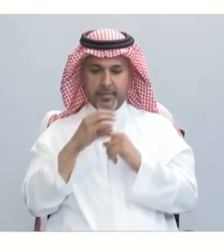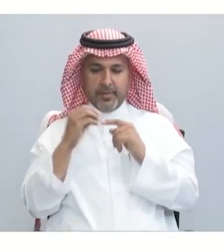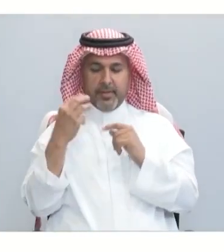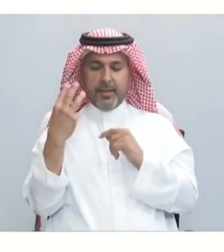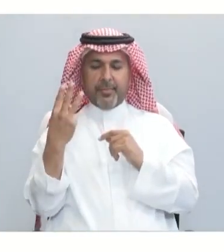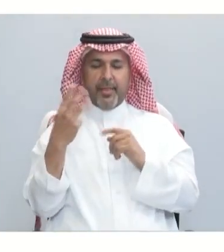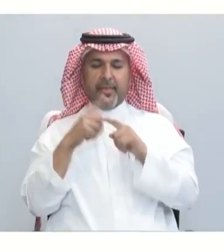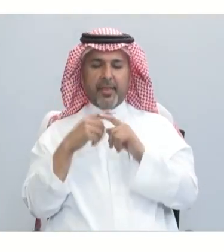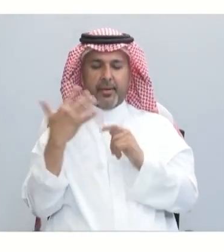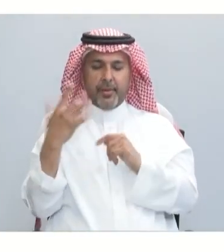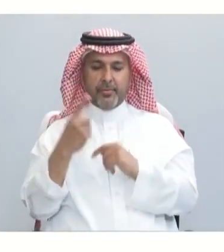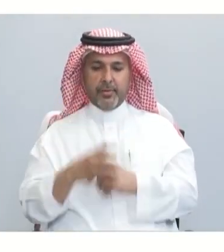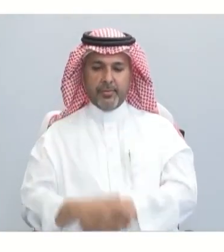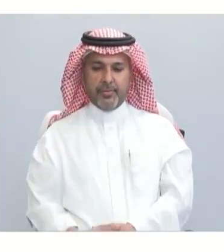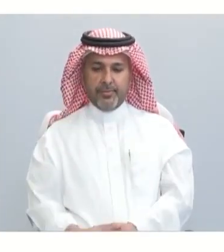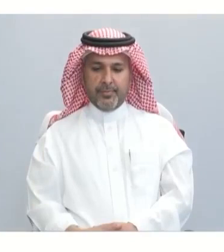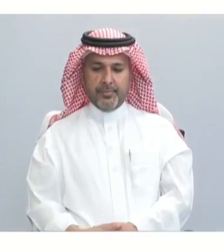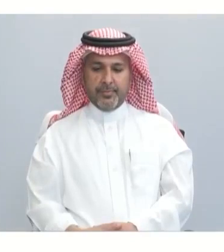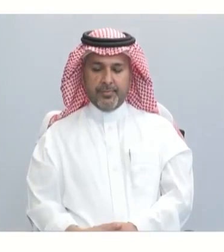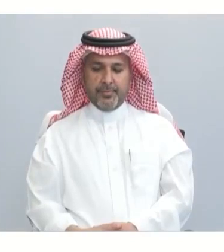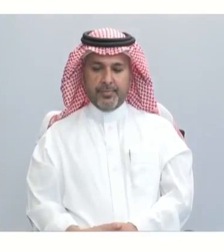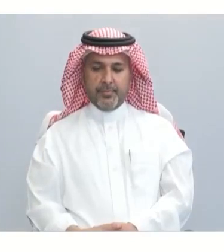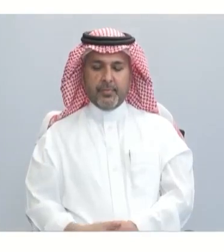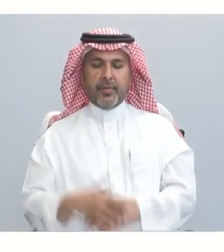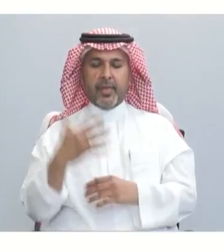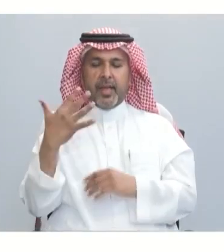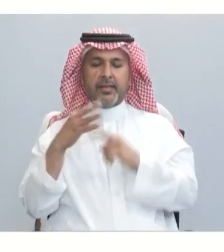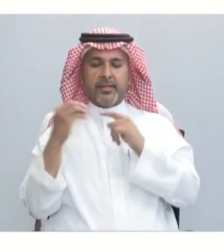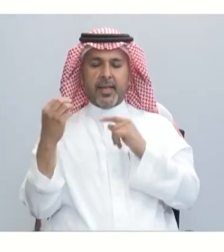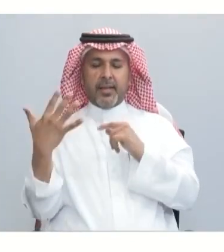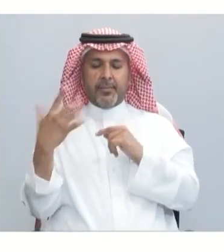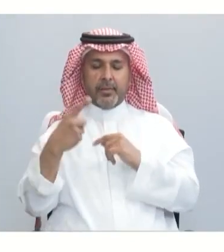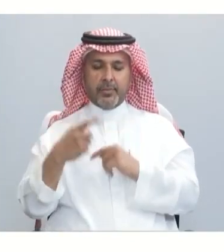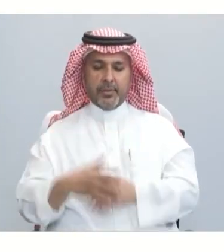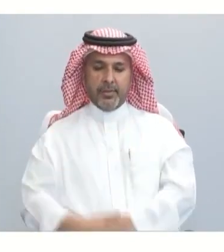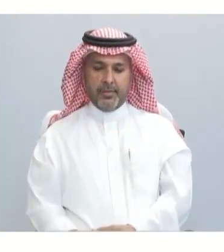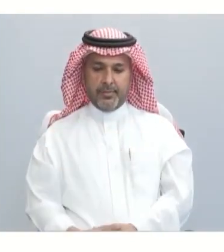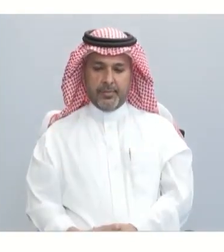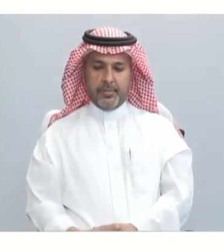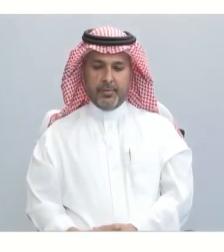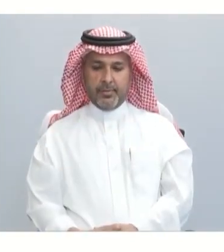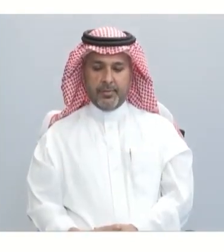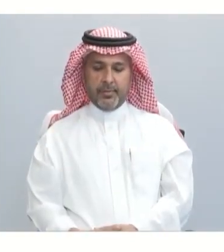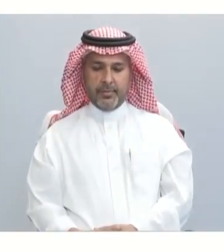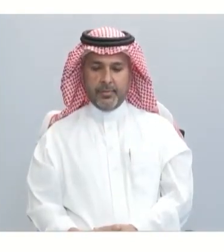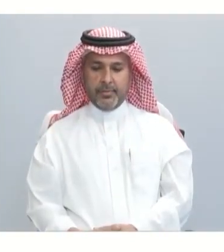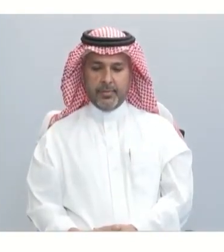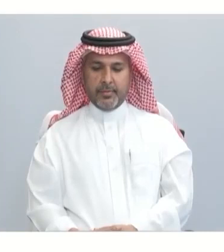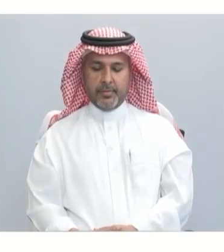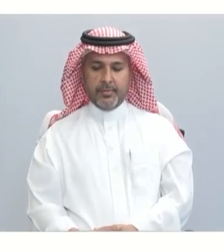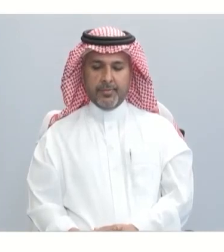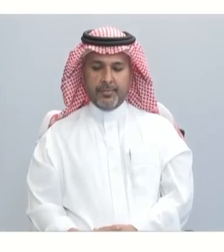طبعا ناص 6 جذر 5 راحت مع + 6 جذر 5 تبقى لدينا س3 في 5 اللي هو سال